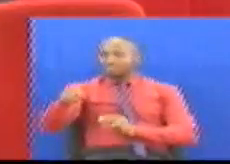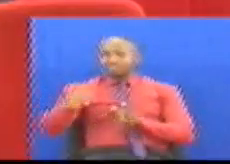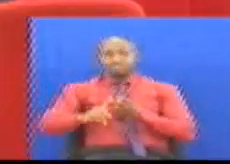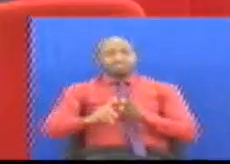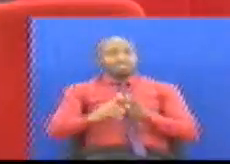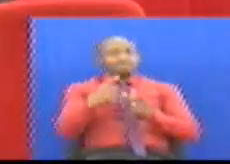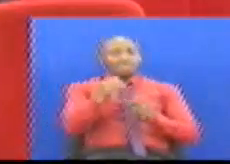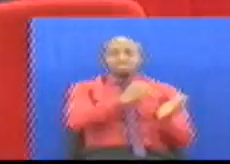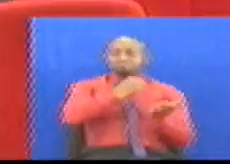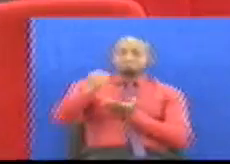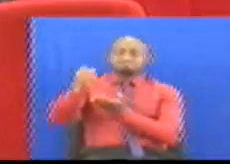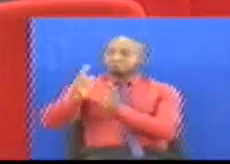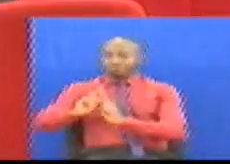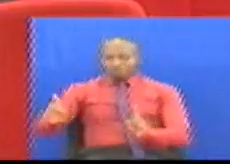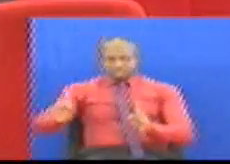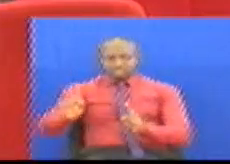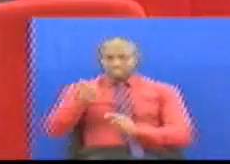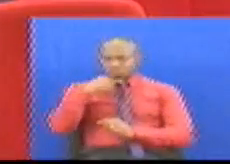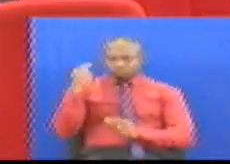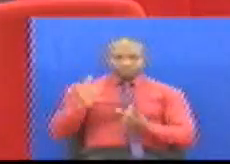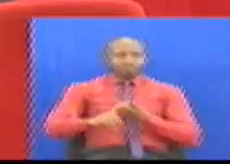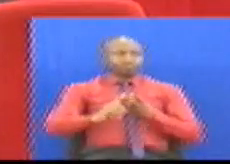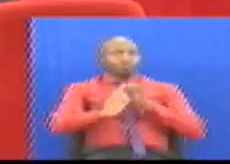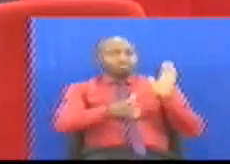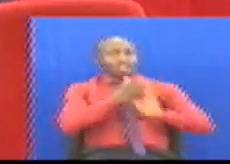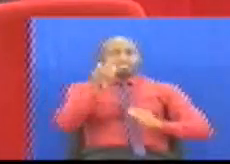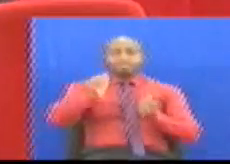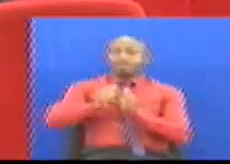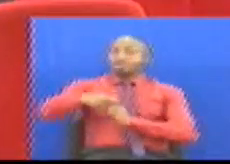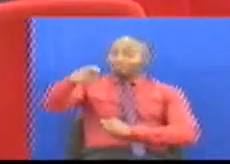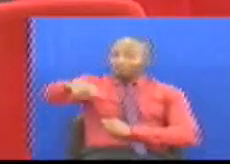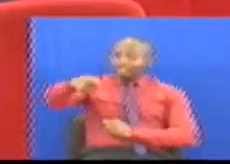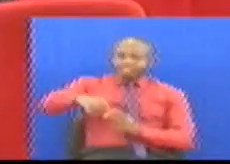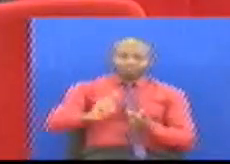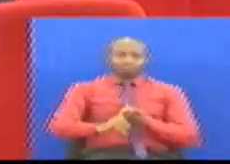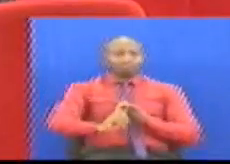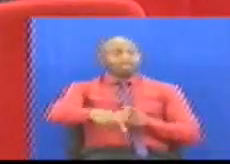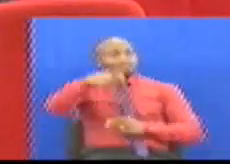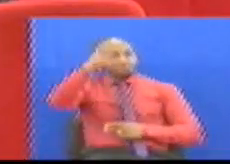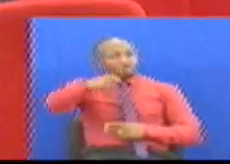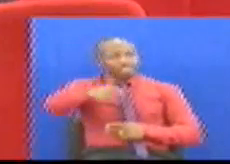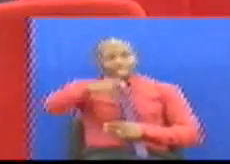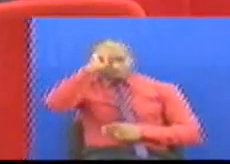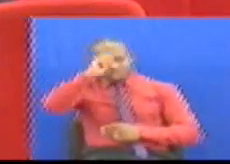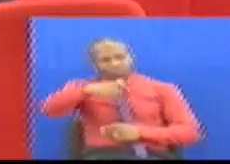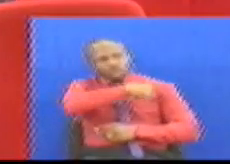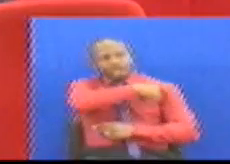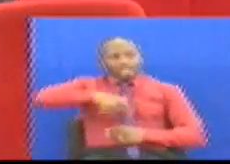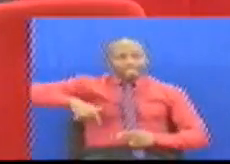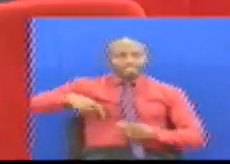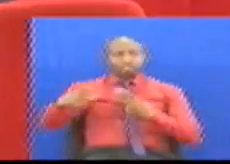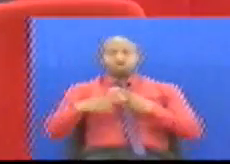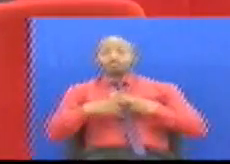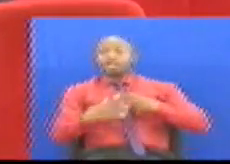wanapelekewa. Mheshimiwa Naibu Spika, nianze na swala la pongezi. Nimpongeze Mheshimiwa Rais wetu Dr. John Pombe